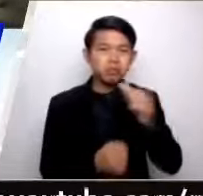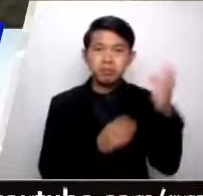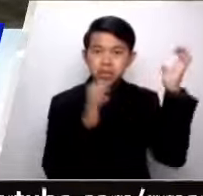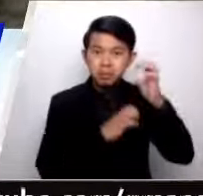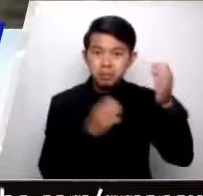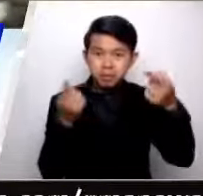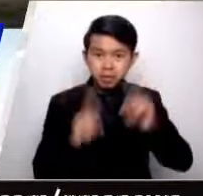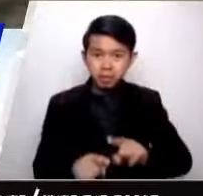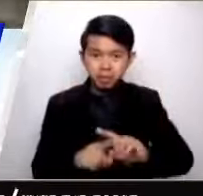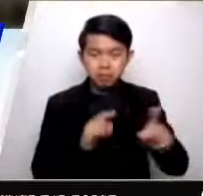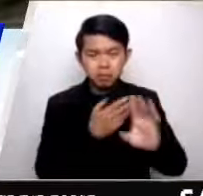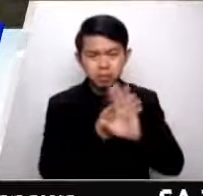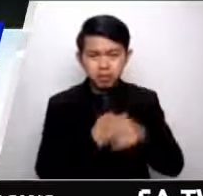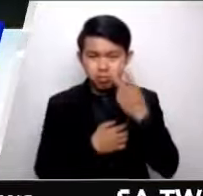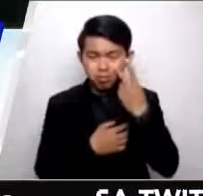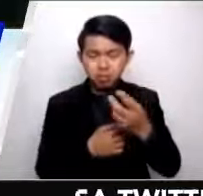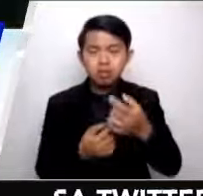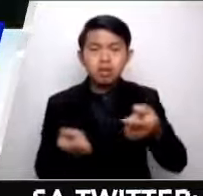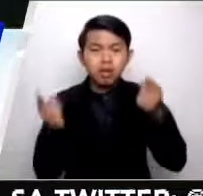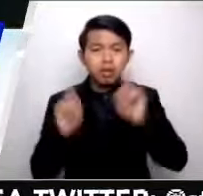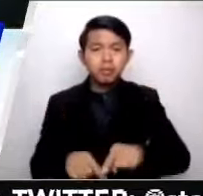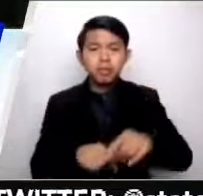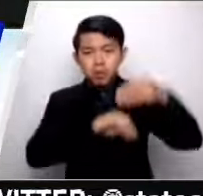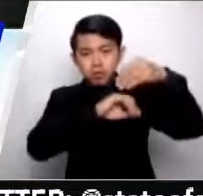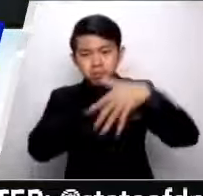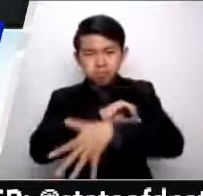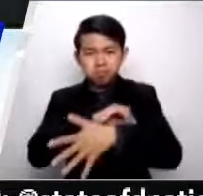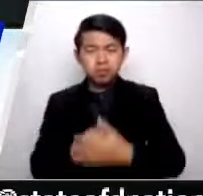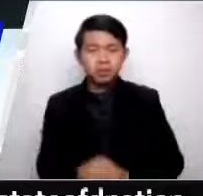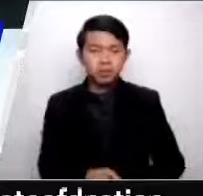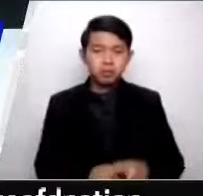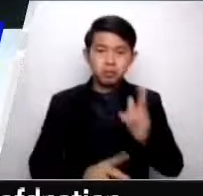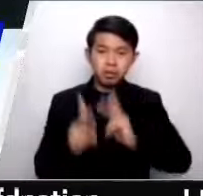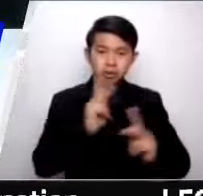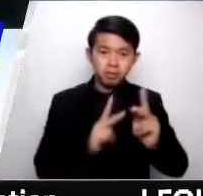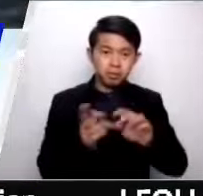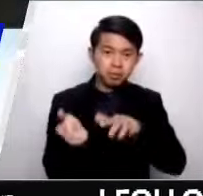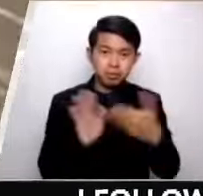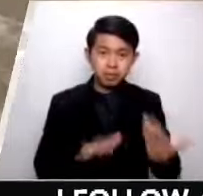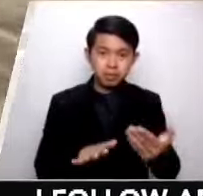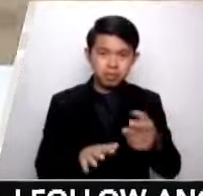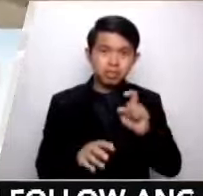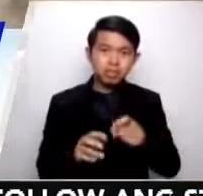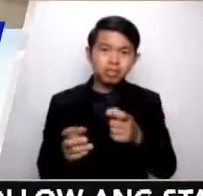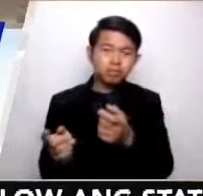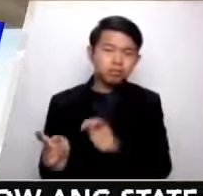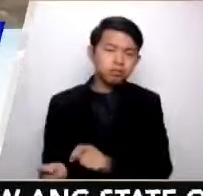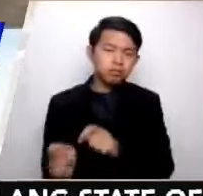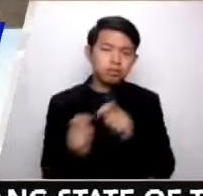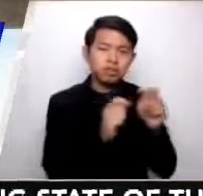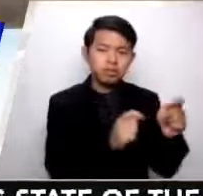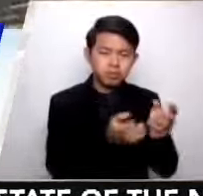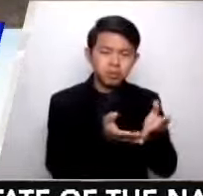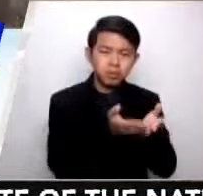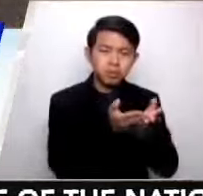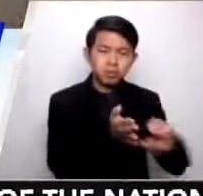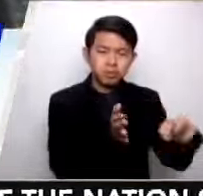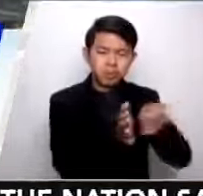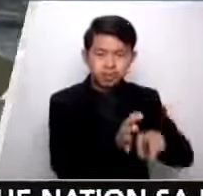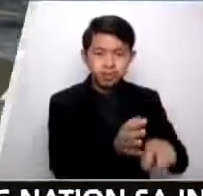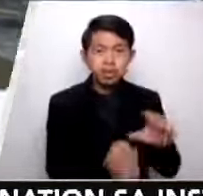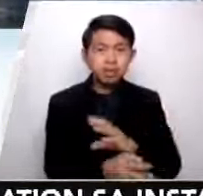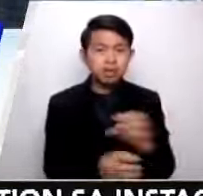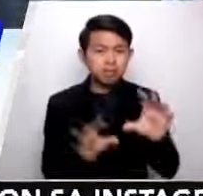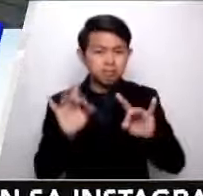labi, kinailangang idaan sa lawa para madala sa bayan dahil wala ng madaanan. Makapal din ang iniwang putik sa Lemery.